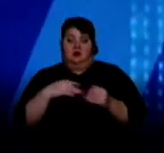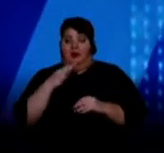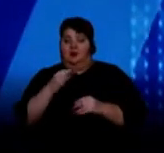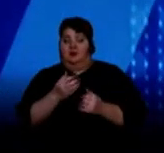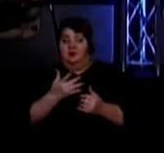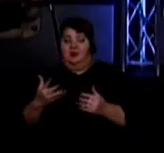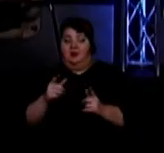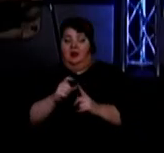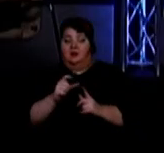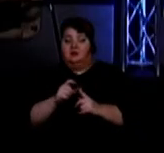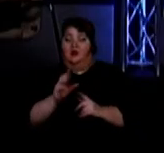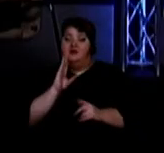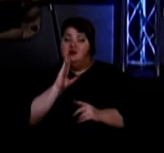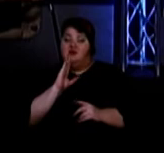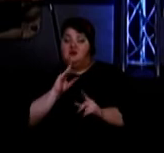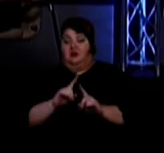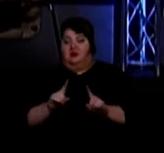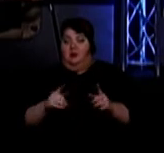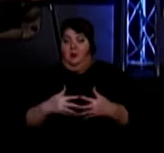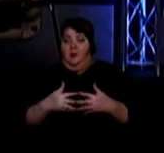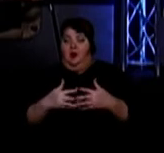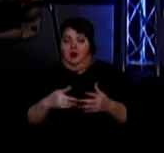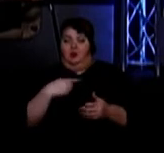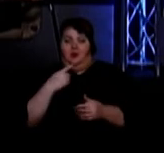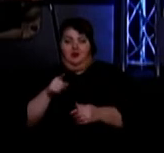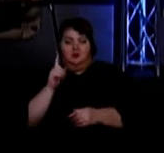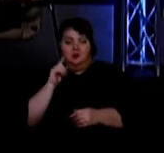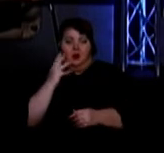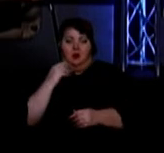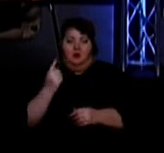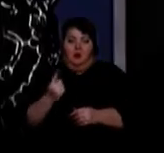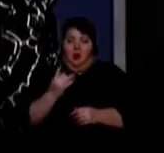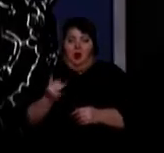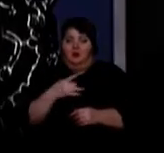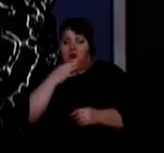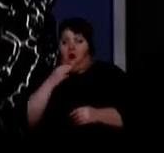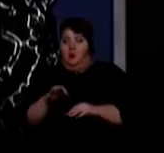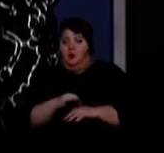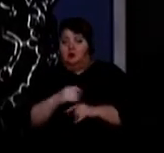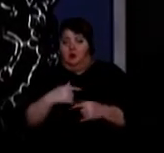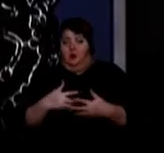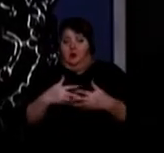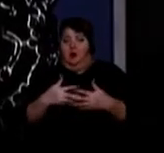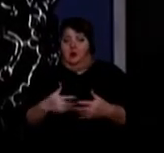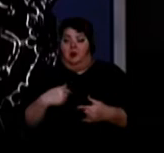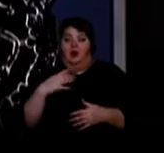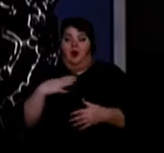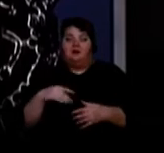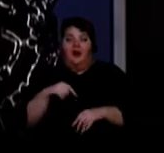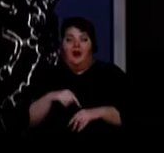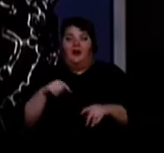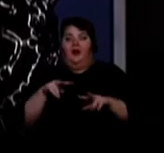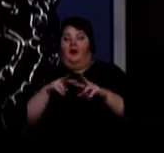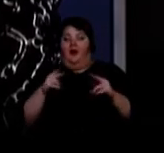слов. Девочки, особенно беременные, говорят, вы знаете, когда первый раз сказала мужу, что беременна, я же ожидала реакции,